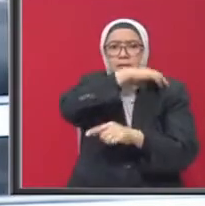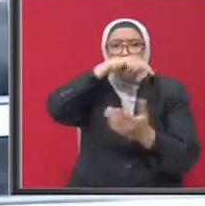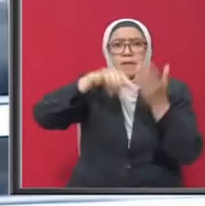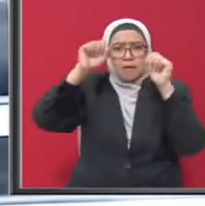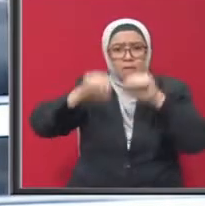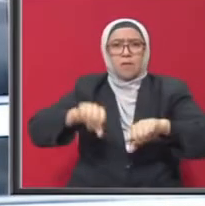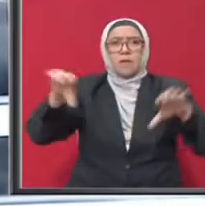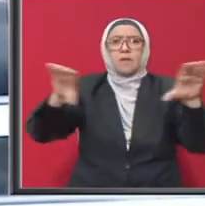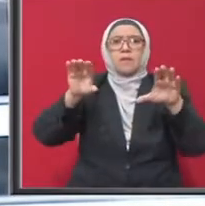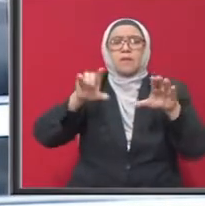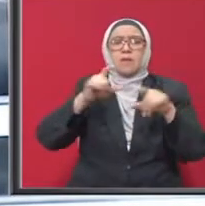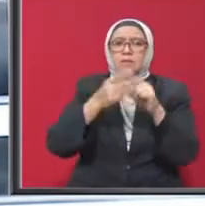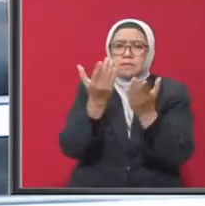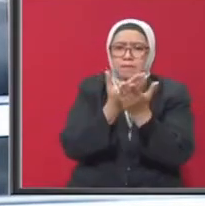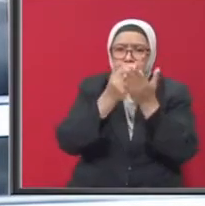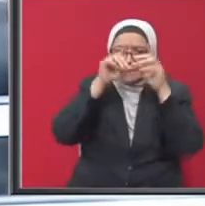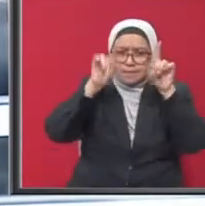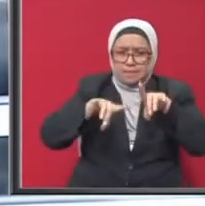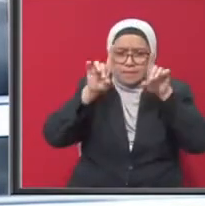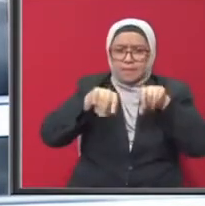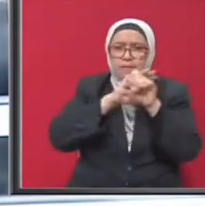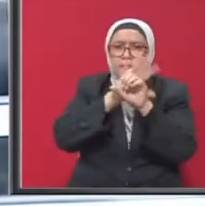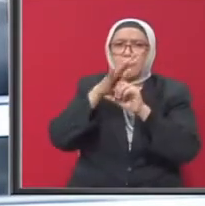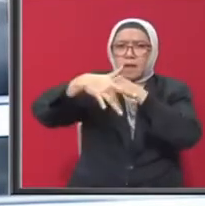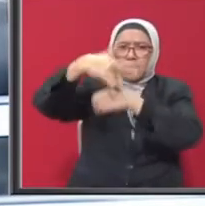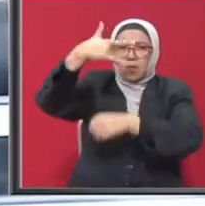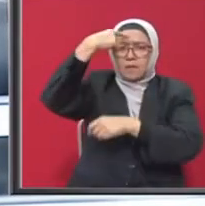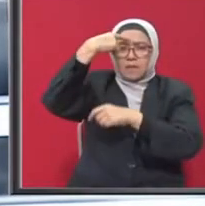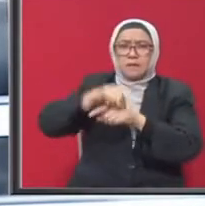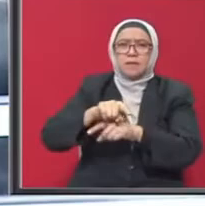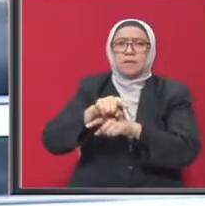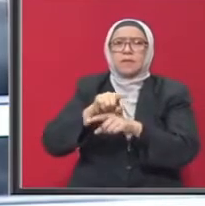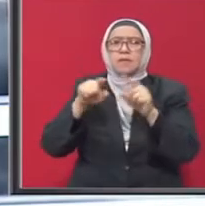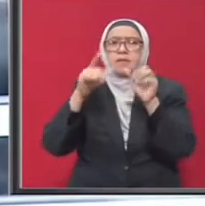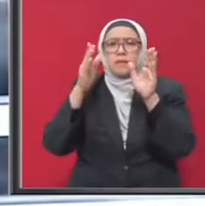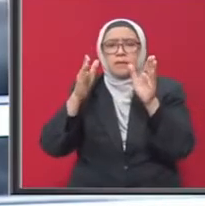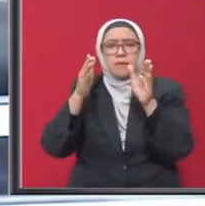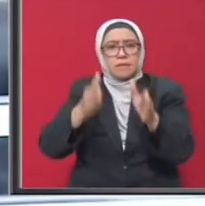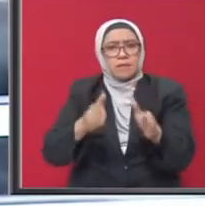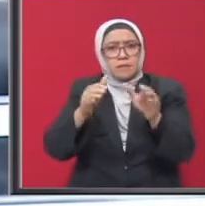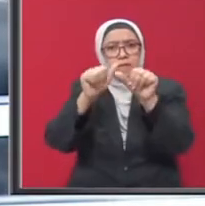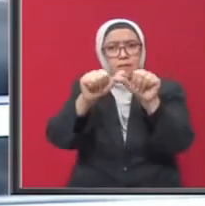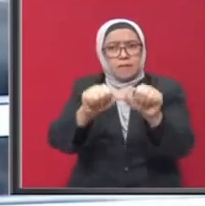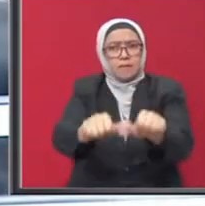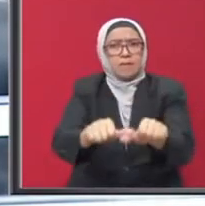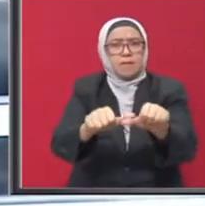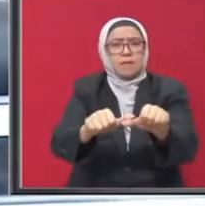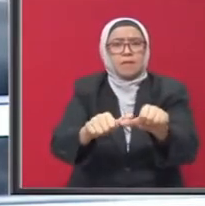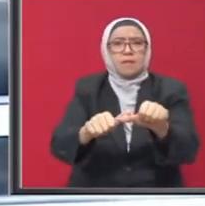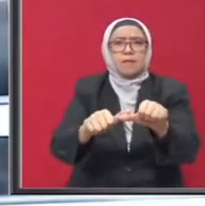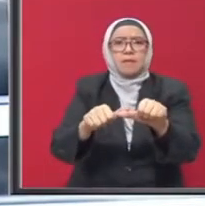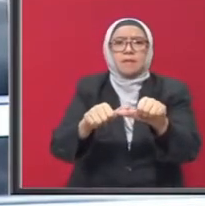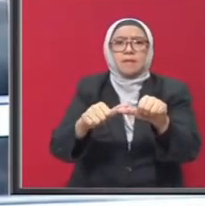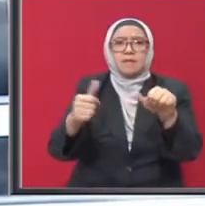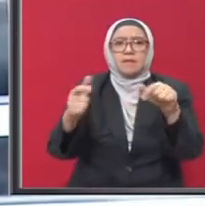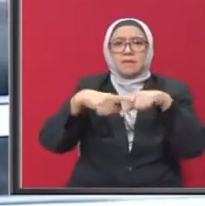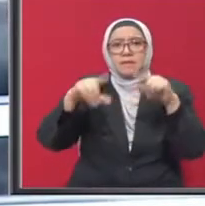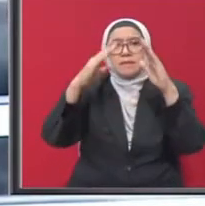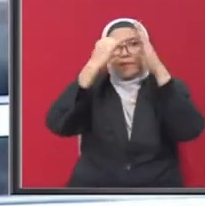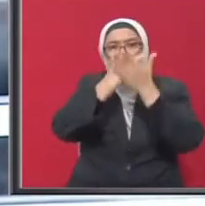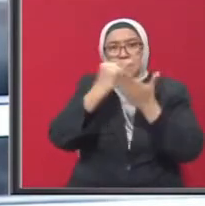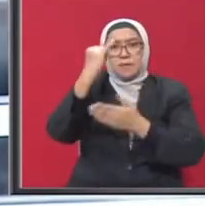kepada penghuni penghuni di instruksi di bawah jqm ini tapi kalau enam orang ini bagai sayur terlalu sedikit